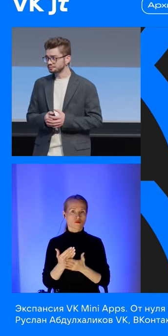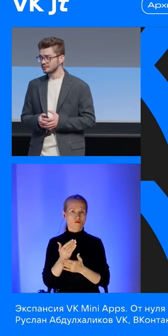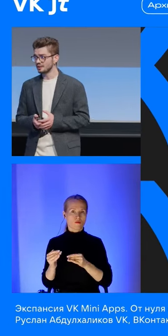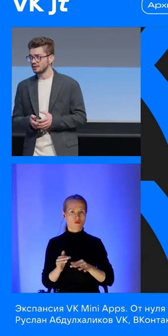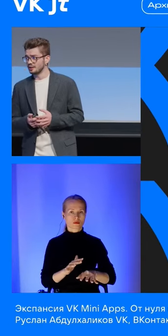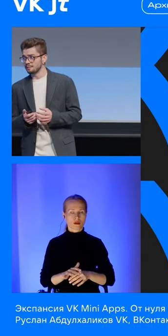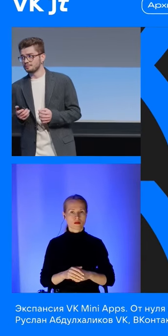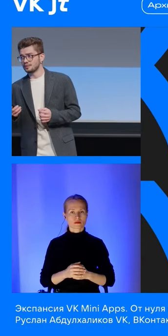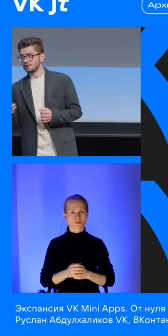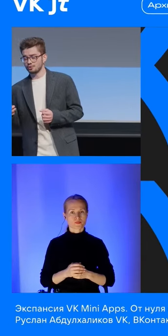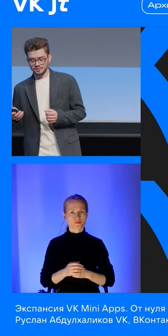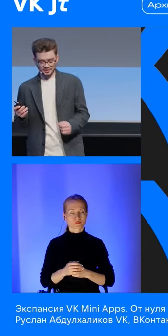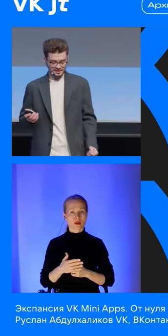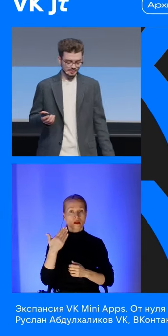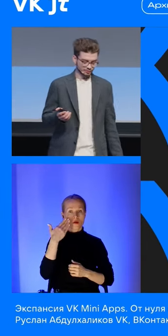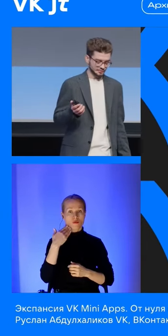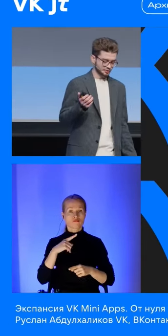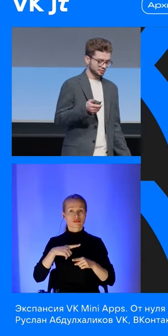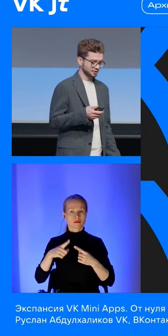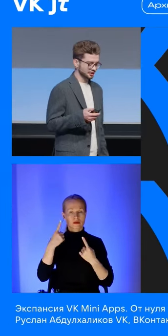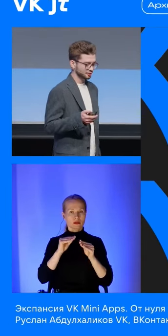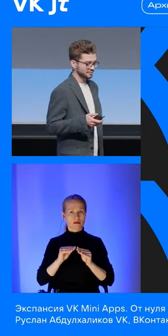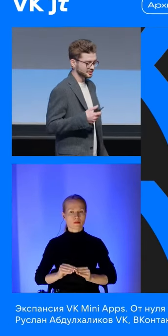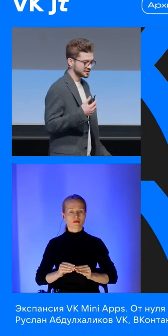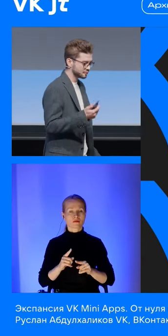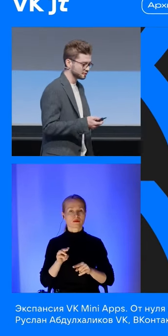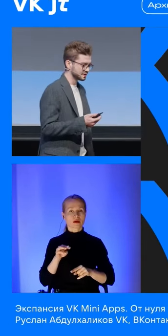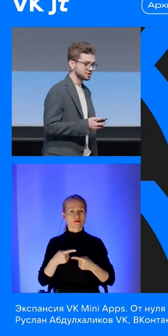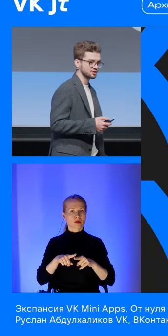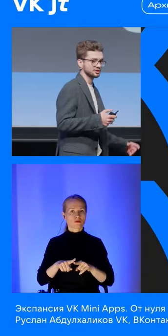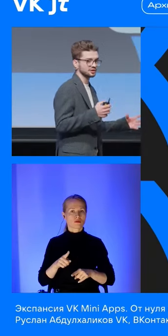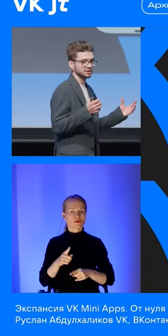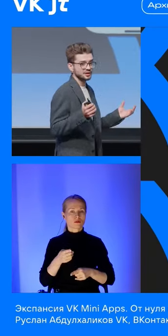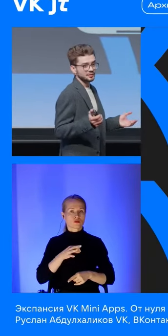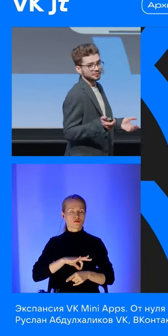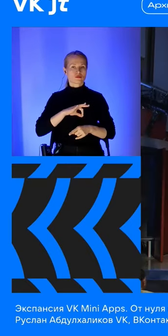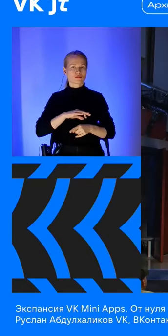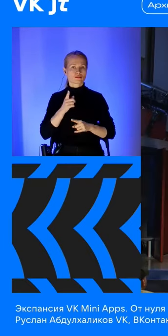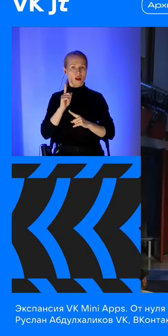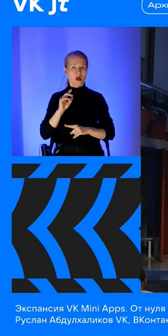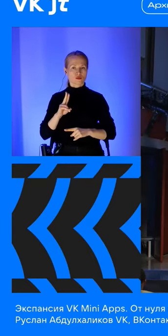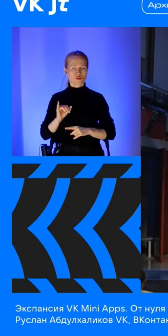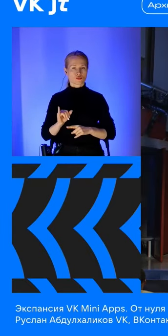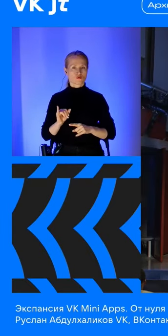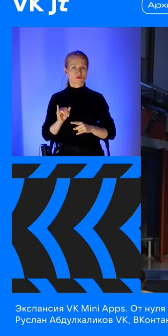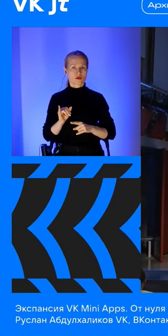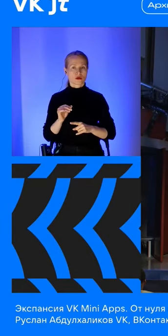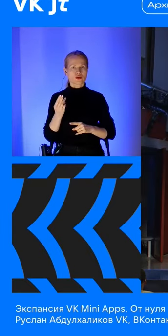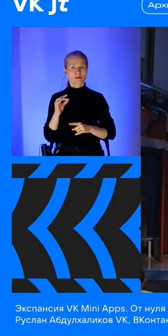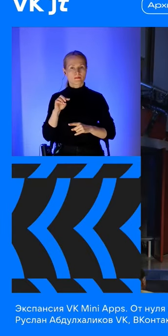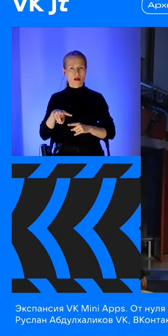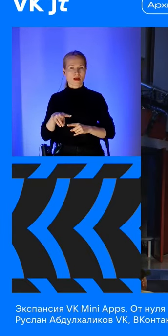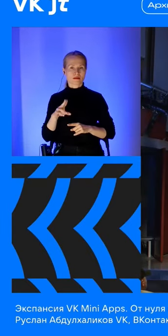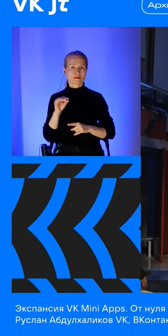функциональность. Легко и быстро разрабатываются. Поскольку технологии мы здесь используем классические, это HTML,